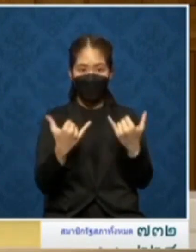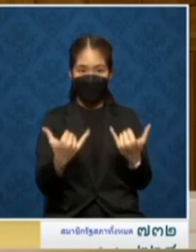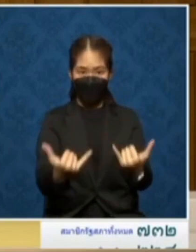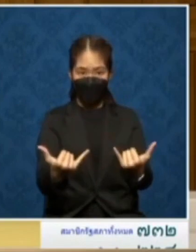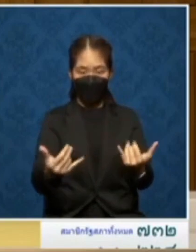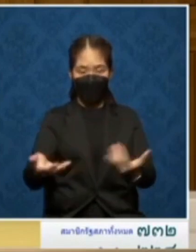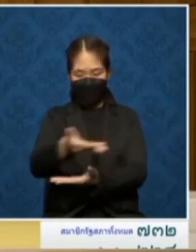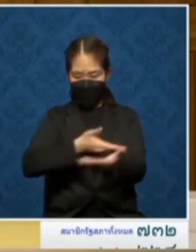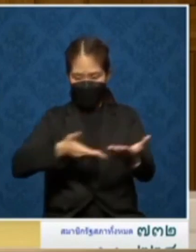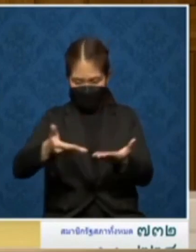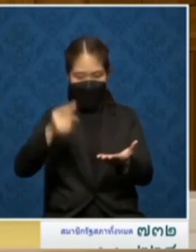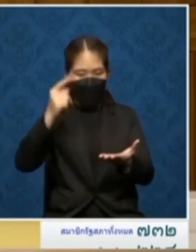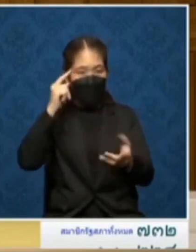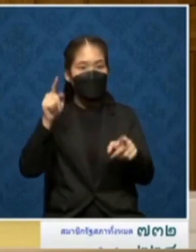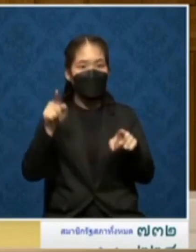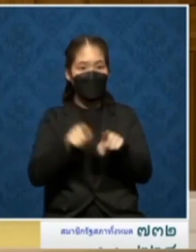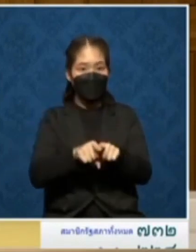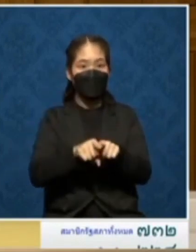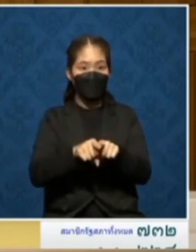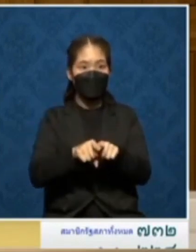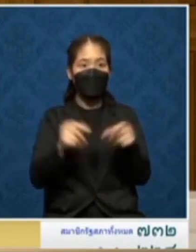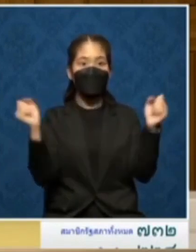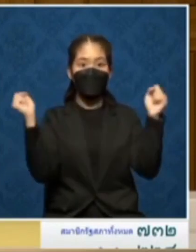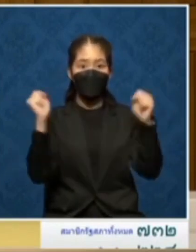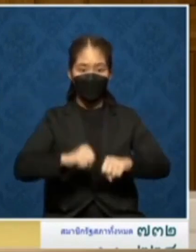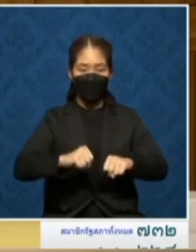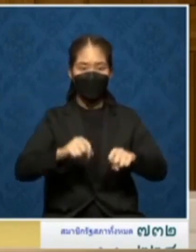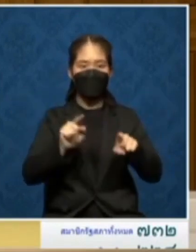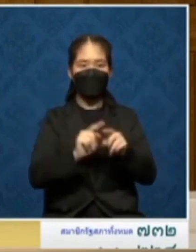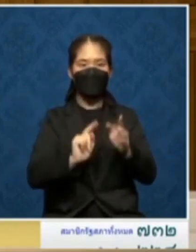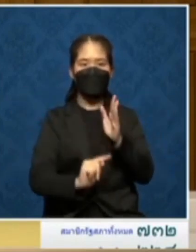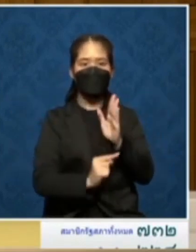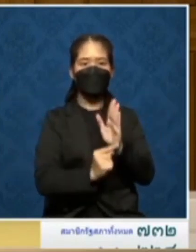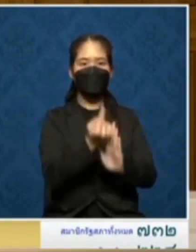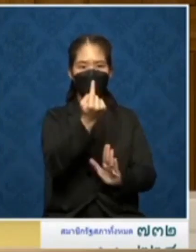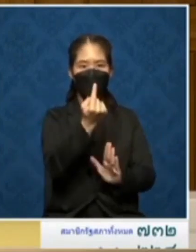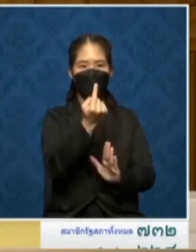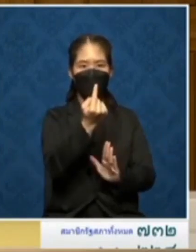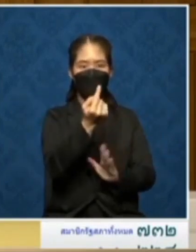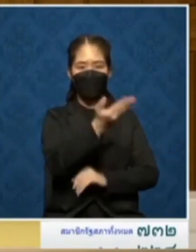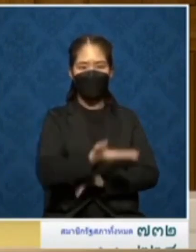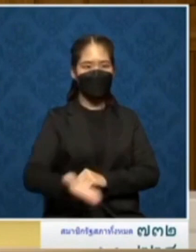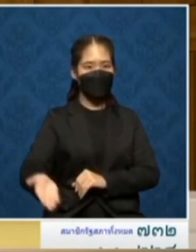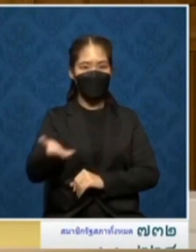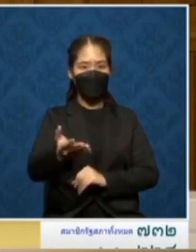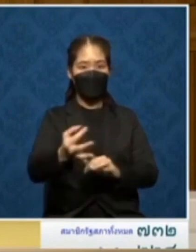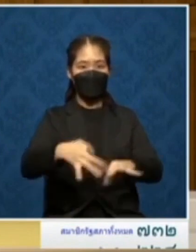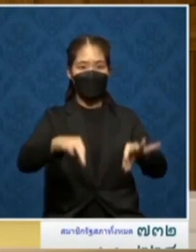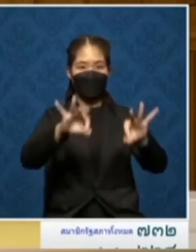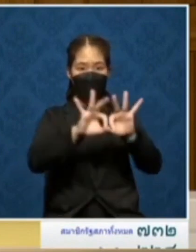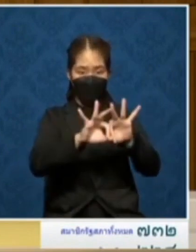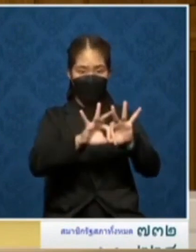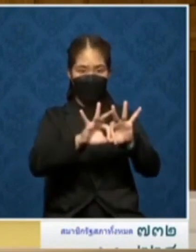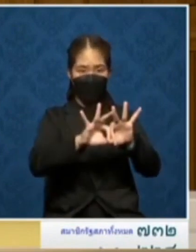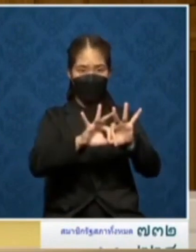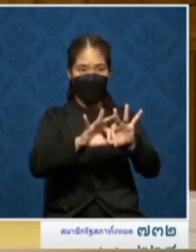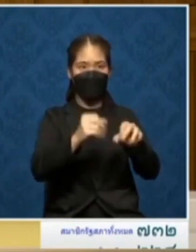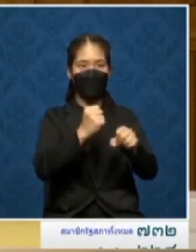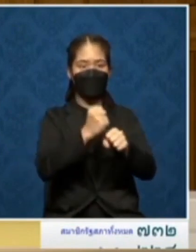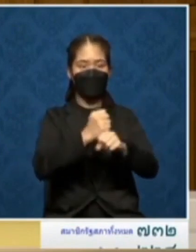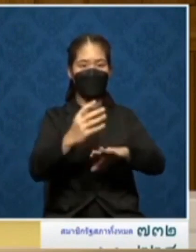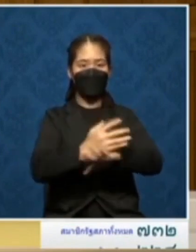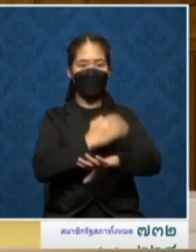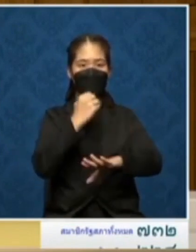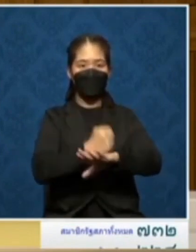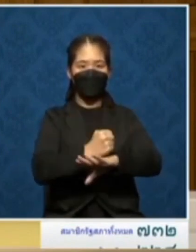ไม่สลับซับซ้อนไม่ต้องไปปัดเศษไม่ต้องไปบัดขย eng จนนำไปสู่รัฐบาลที่ไม่เข้มแข็งบอกด้วยว่าการเลือกตั้งบัตร